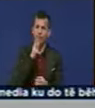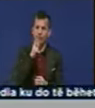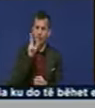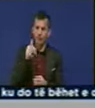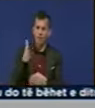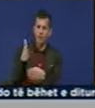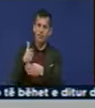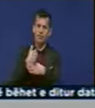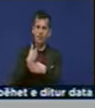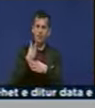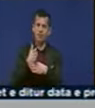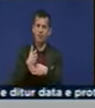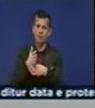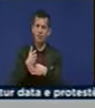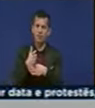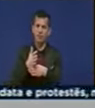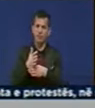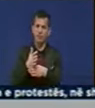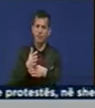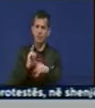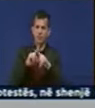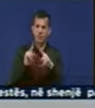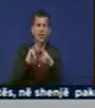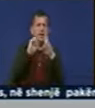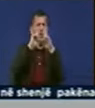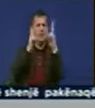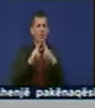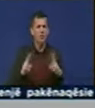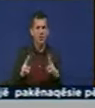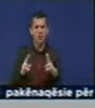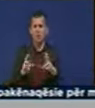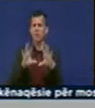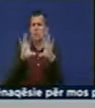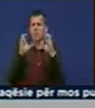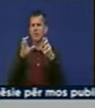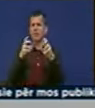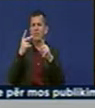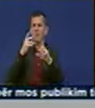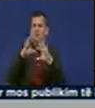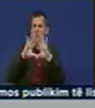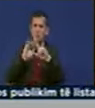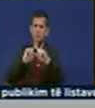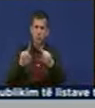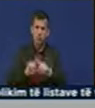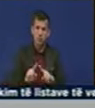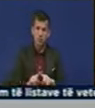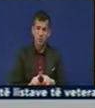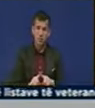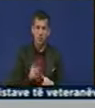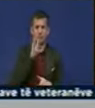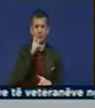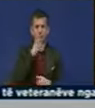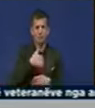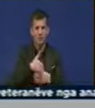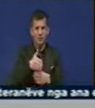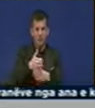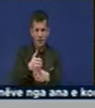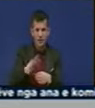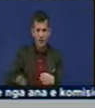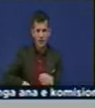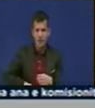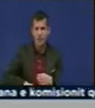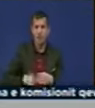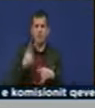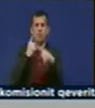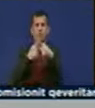të organizmave të ndryshme ndërkombëtare, edhe në media, që mbështetja ndaj grave kandidate në këto zgjedhje dhe vëmendja